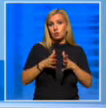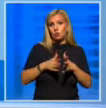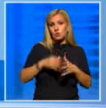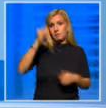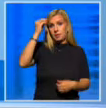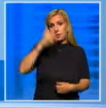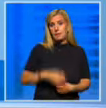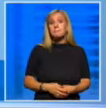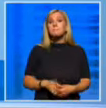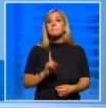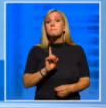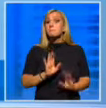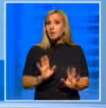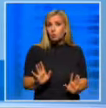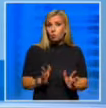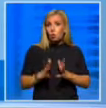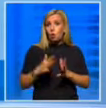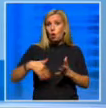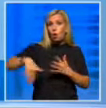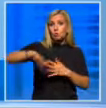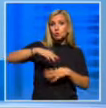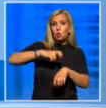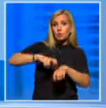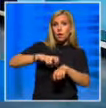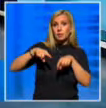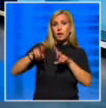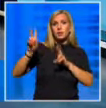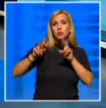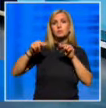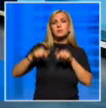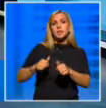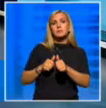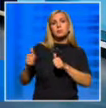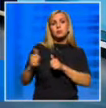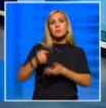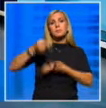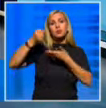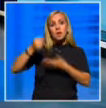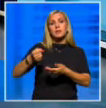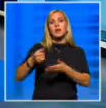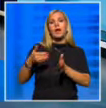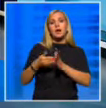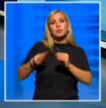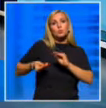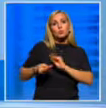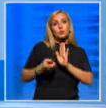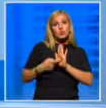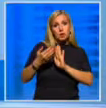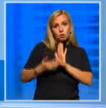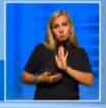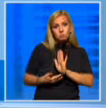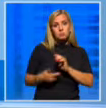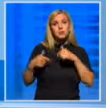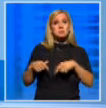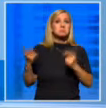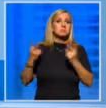България. Ако хората около Доган гласуват тези приоритети, бюджета, който ни интересува, антикорупционния закон, разбира се,